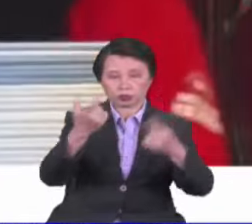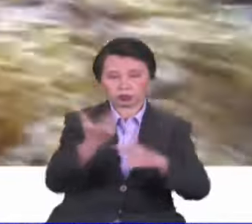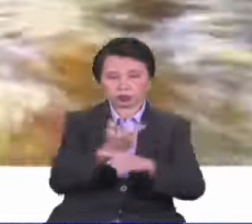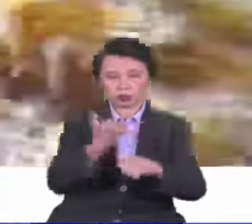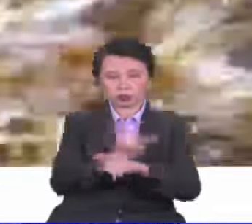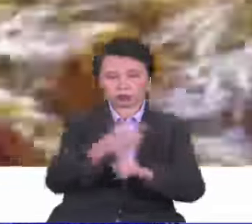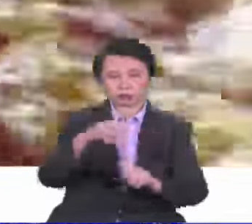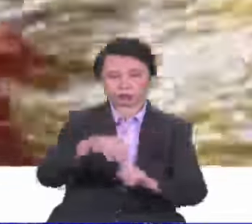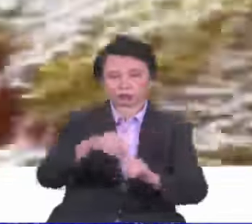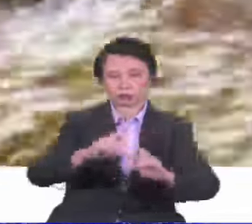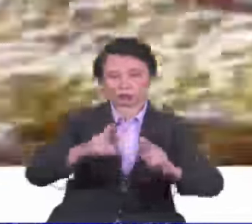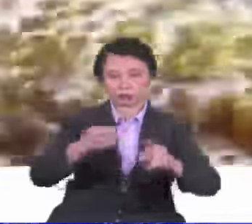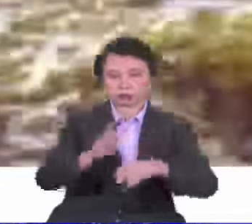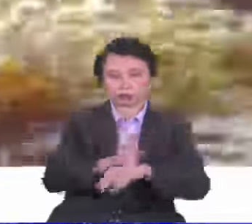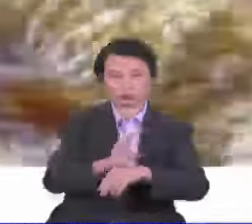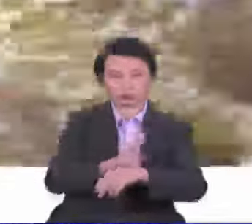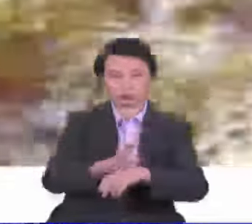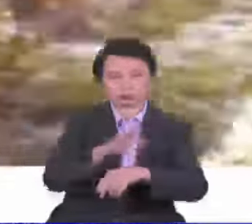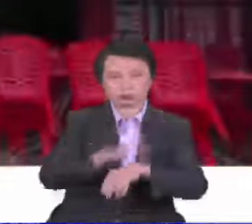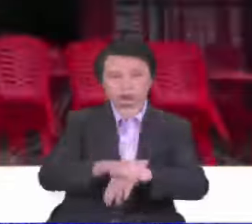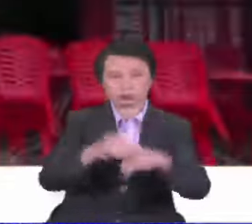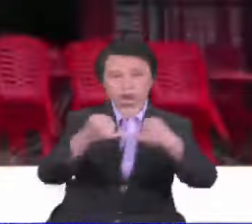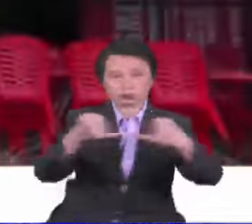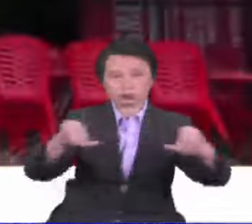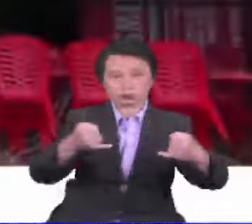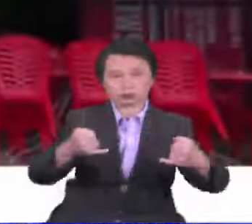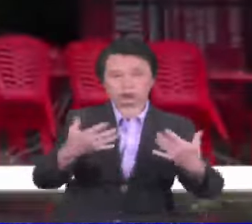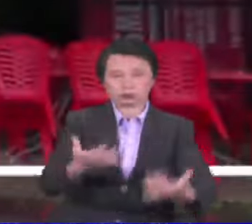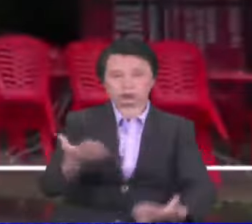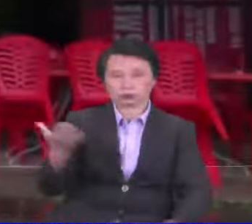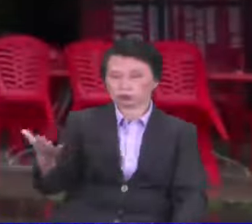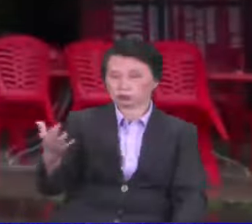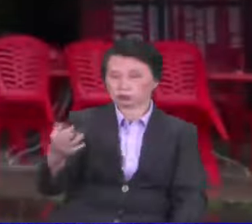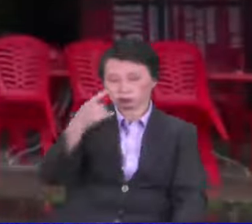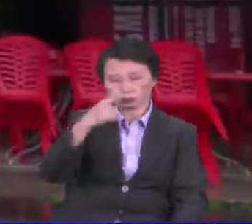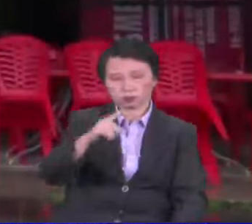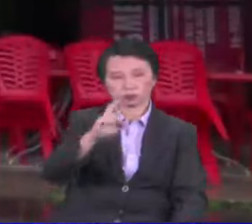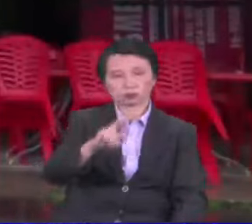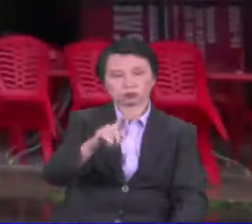dalam meningkatkan kemahiran perniagaan online. Atika Maktar, RTM.